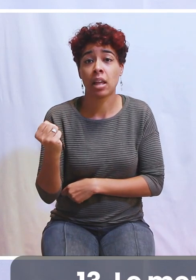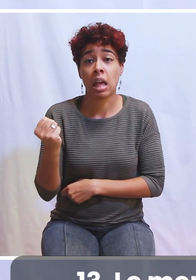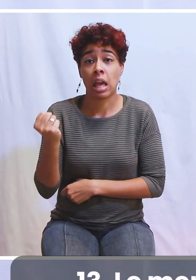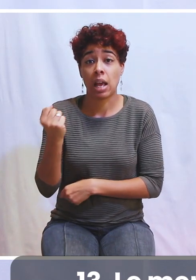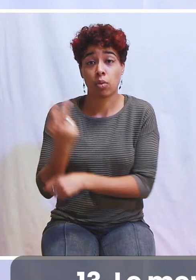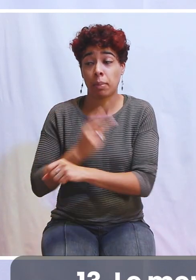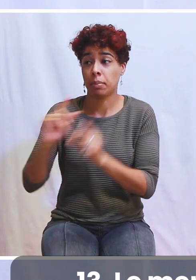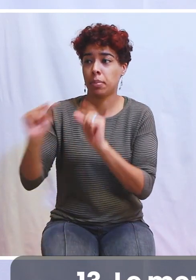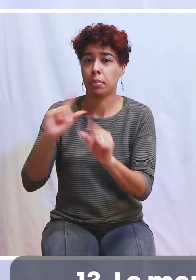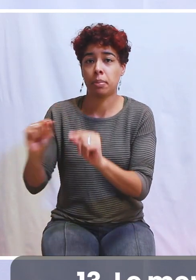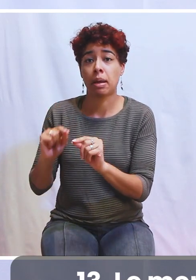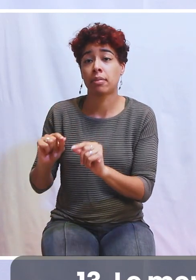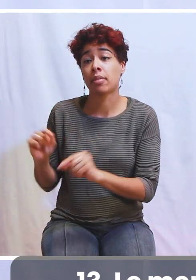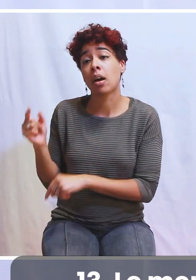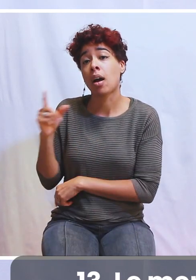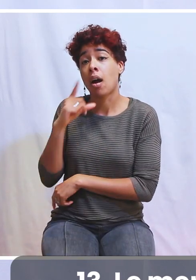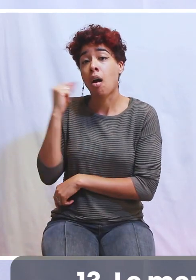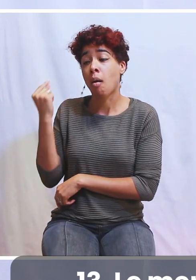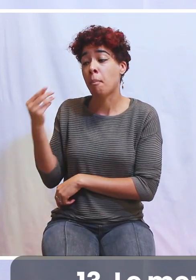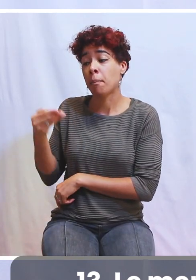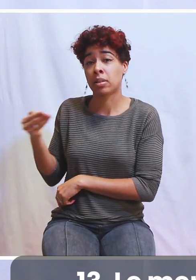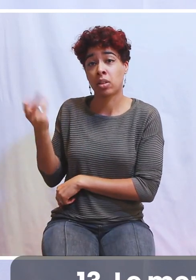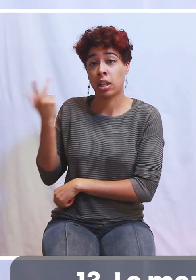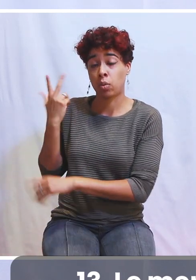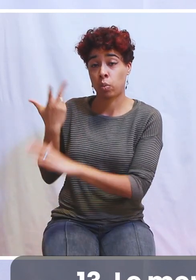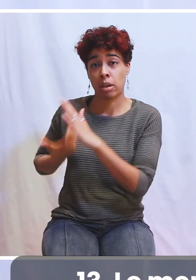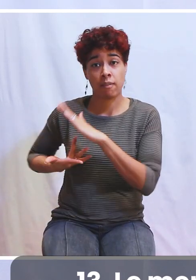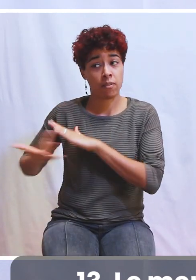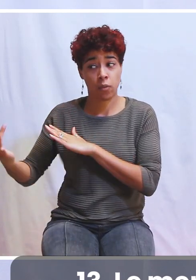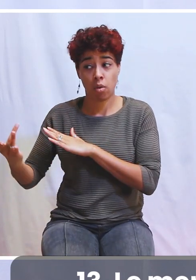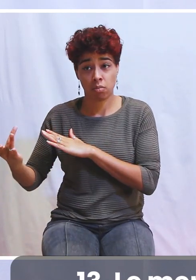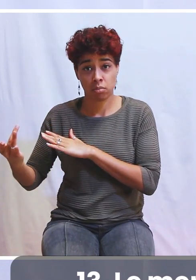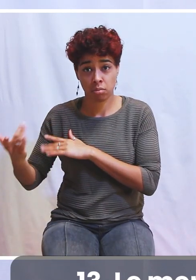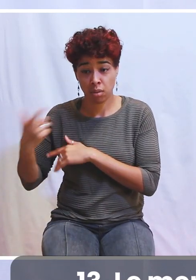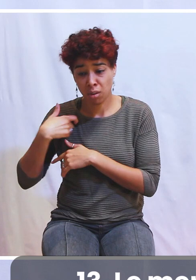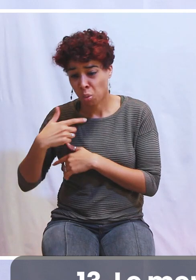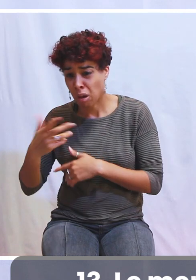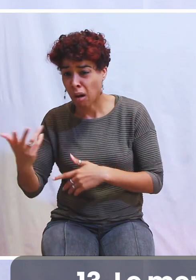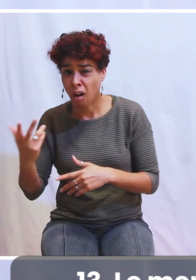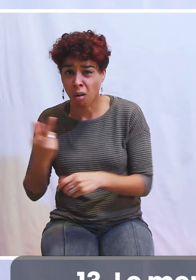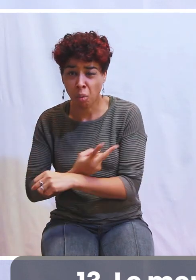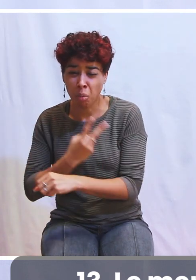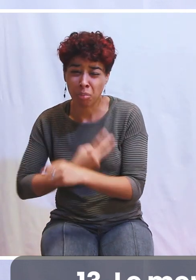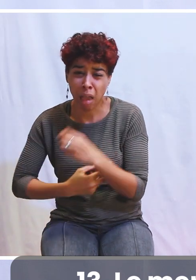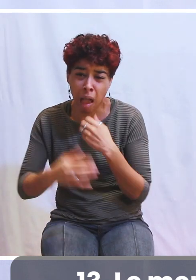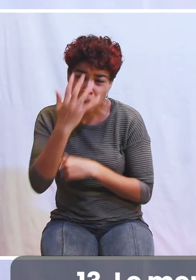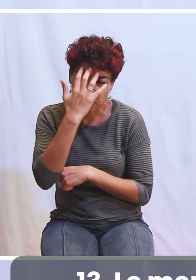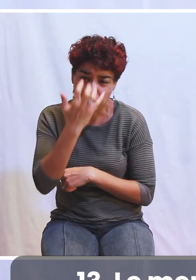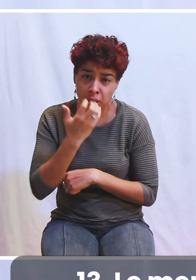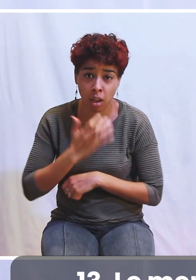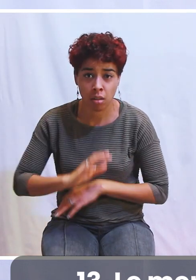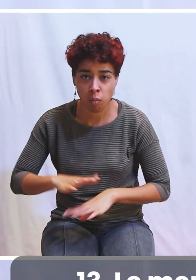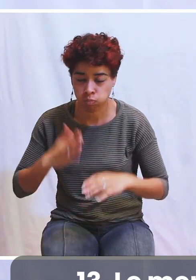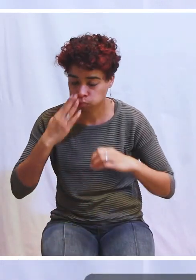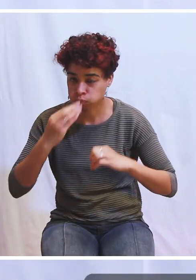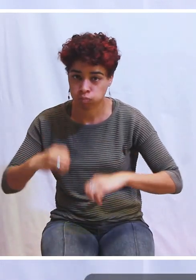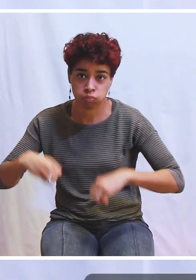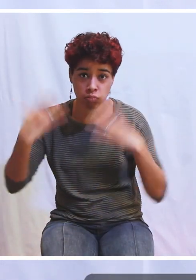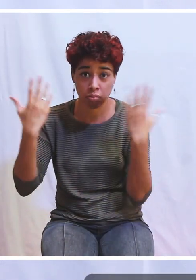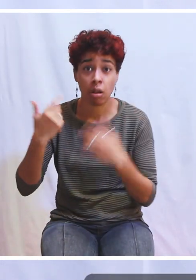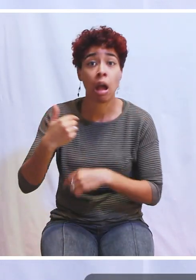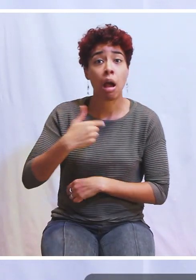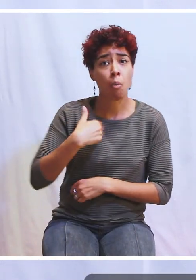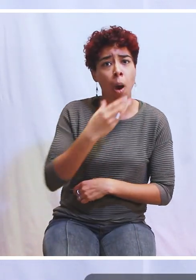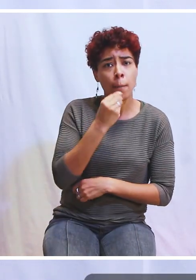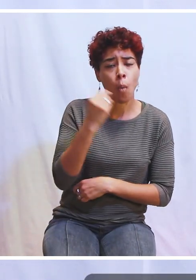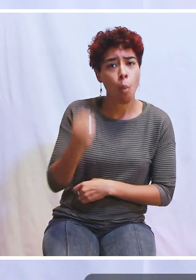Le mercenaire s'enfuit parce qu'il est mercenaire et qu'il ne se met point en peine des brebis. Je suis le bon berger, je connais